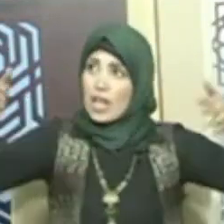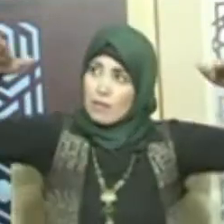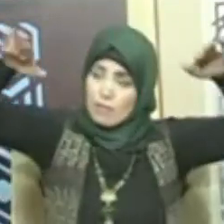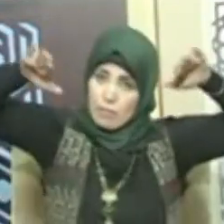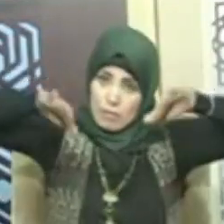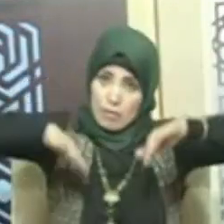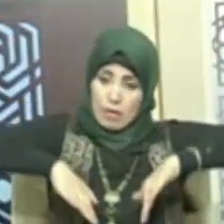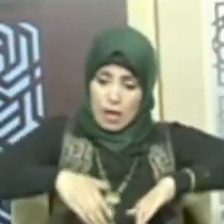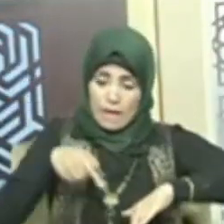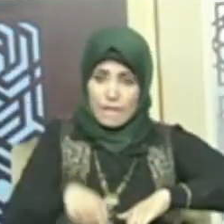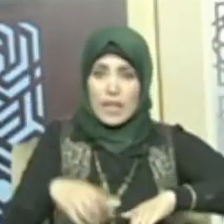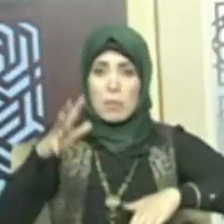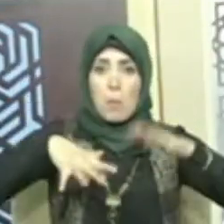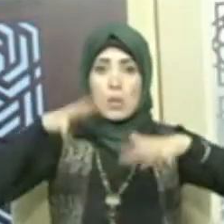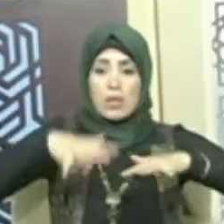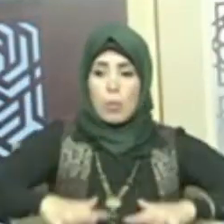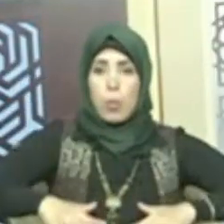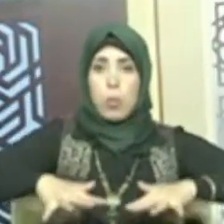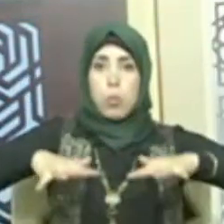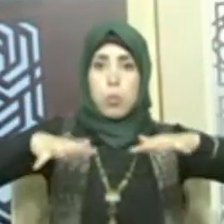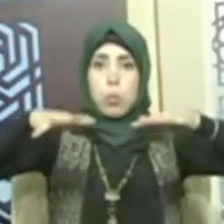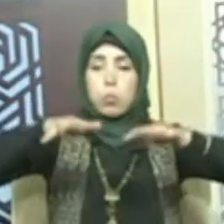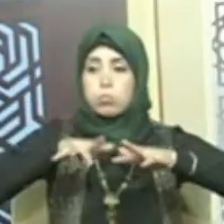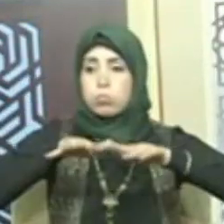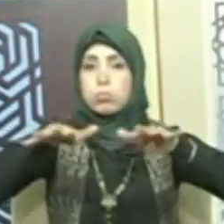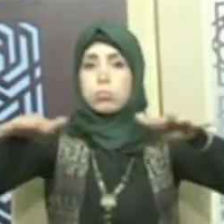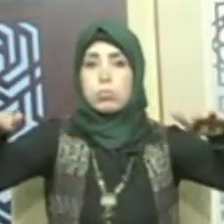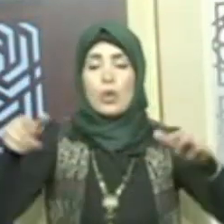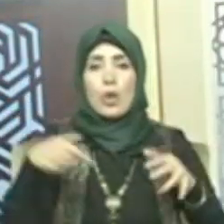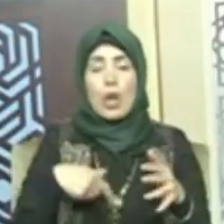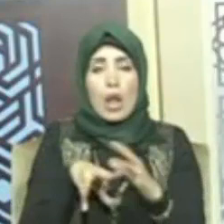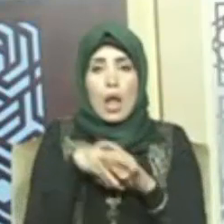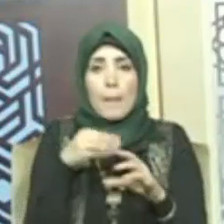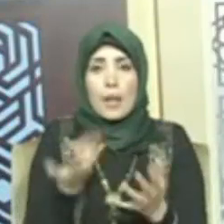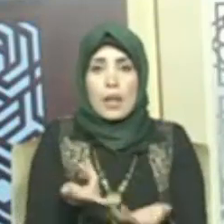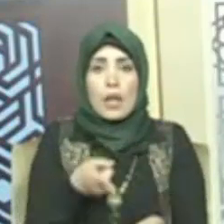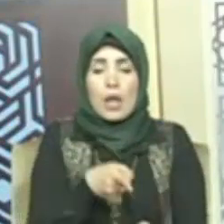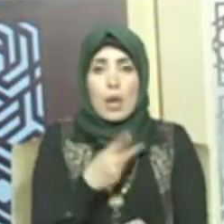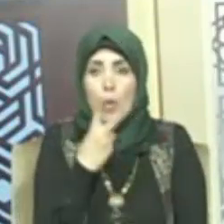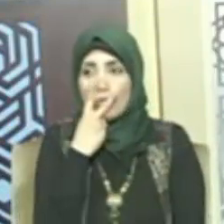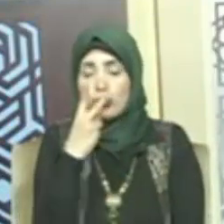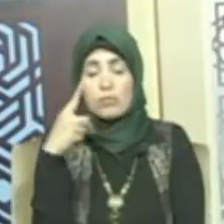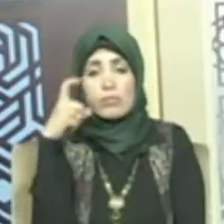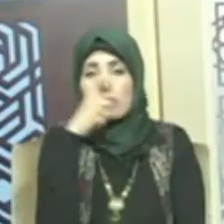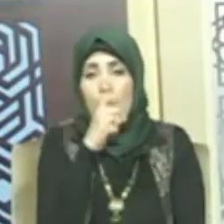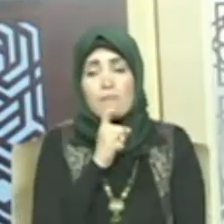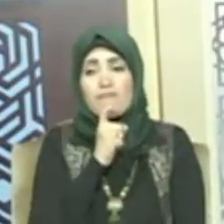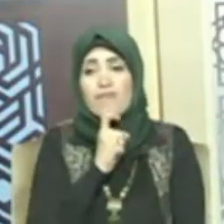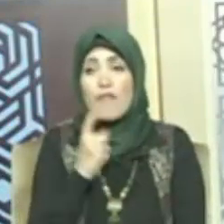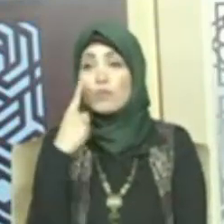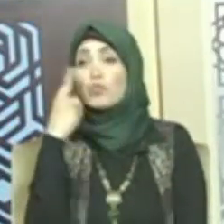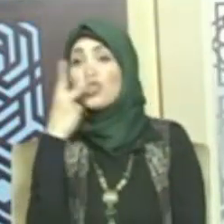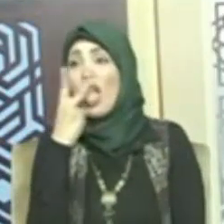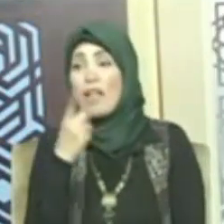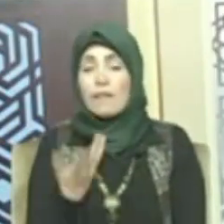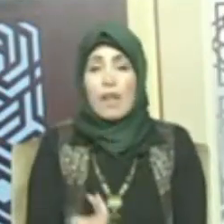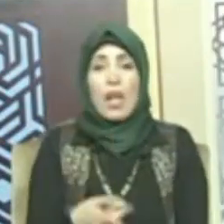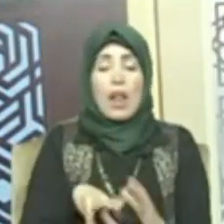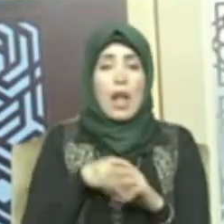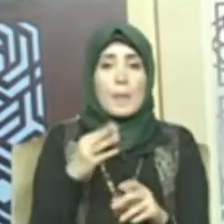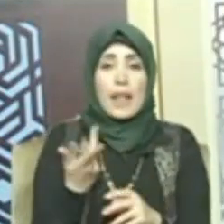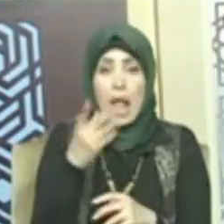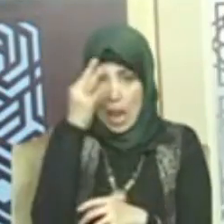الوادي شق علي اجتيازه، وقد أنكرت بصري، أي ضعف بصري، فلو